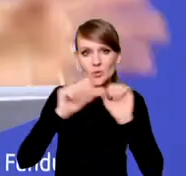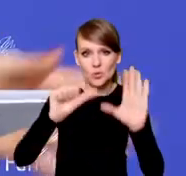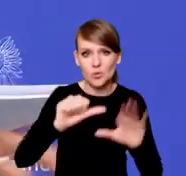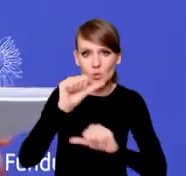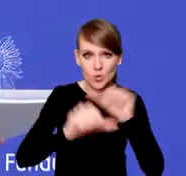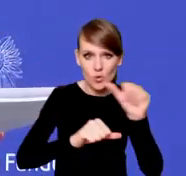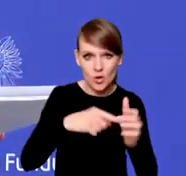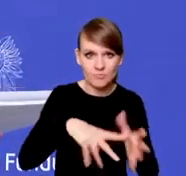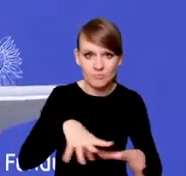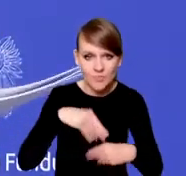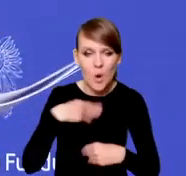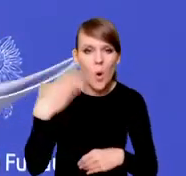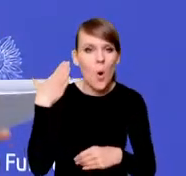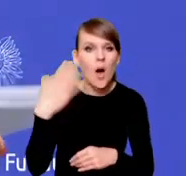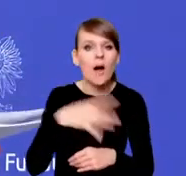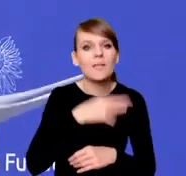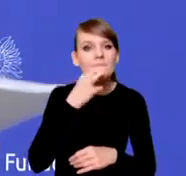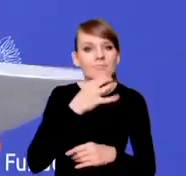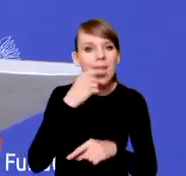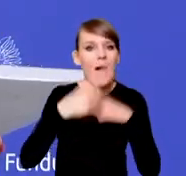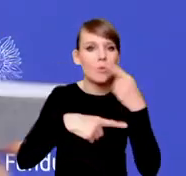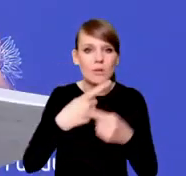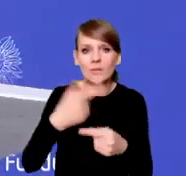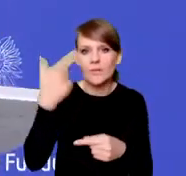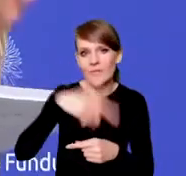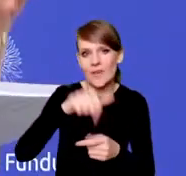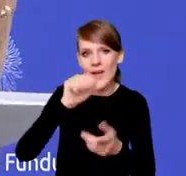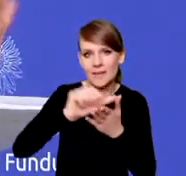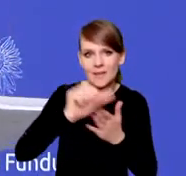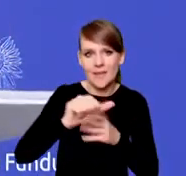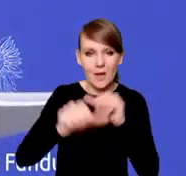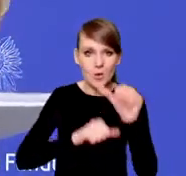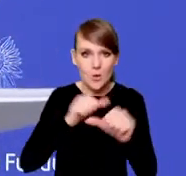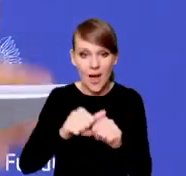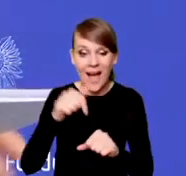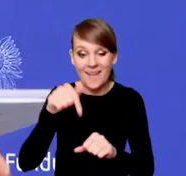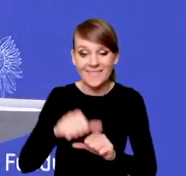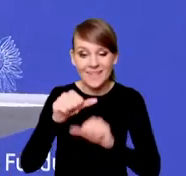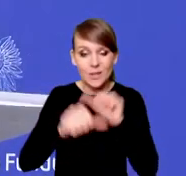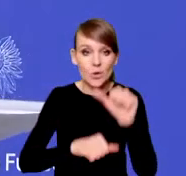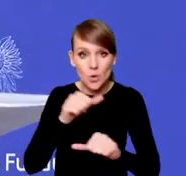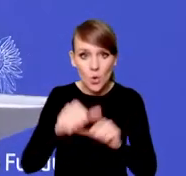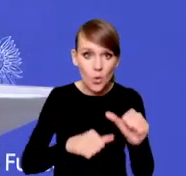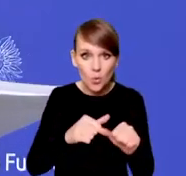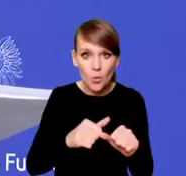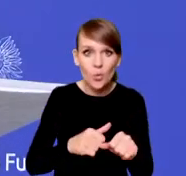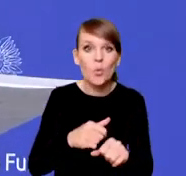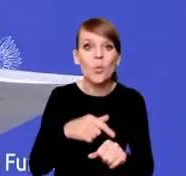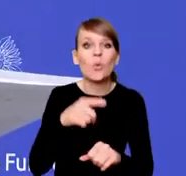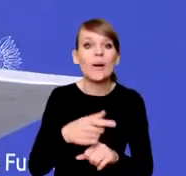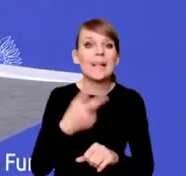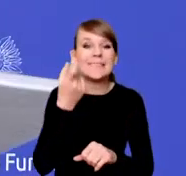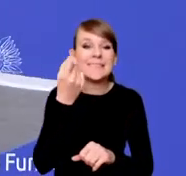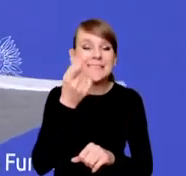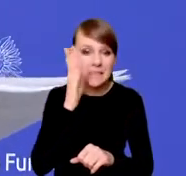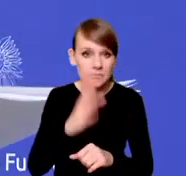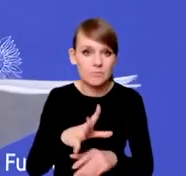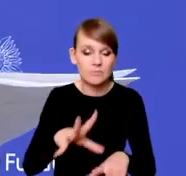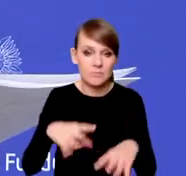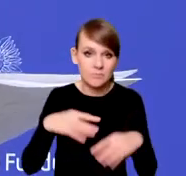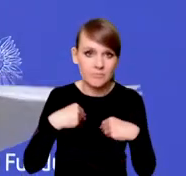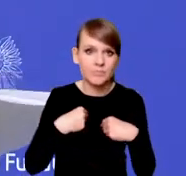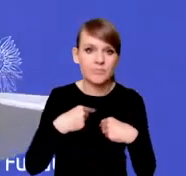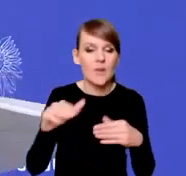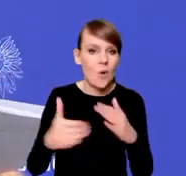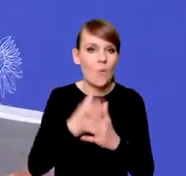ostatnia aktualizacja miała miejsce w 2011 roku, a w tym roku jesteśmy właśnie w przededniu przyjęcia kolejnej aktualizacji